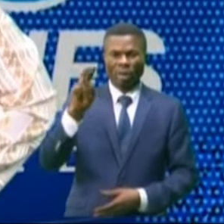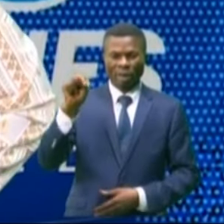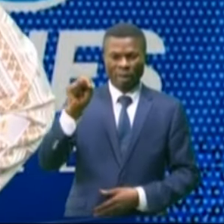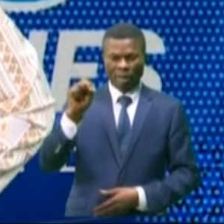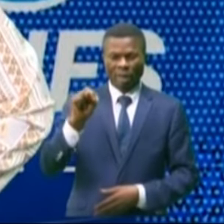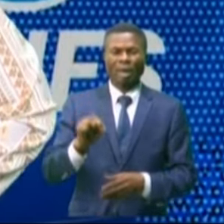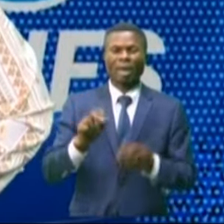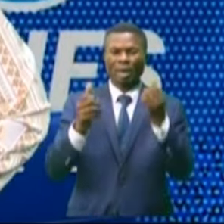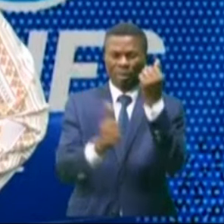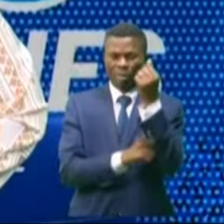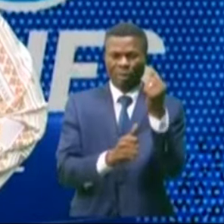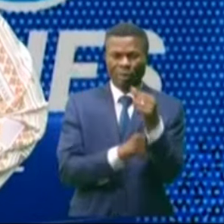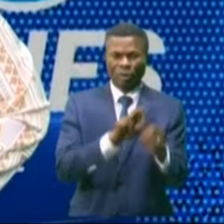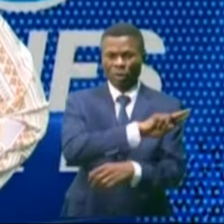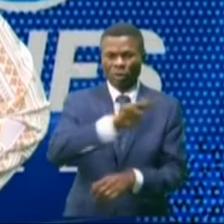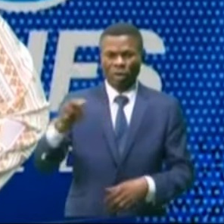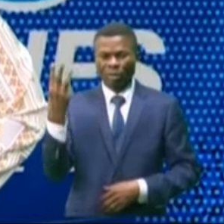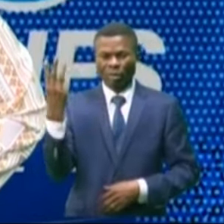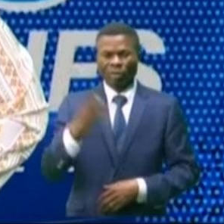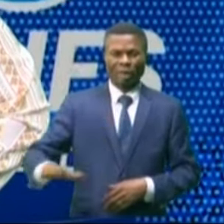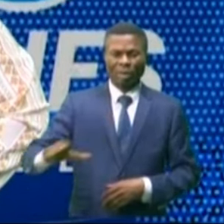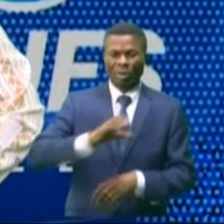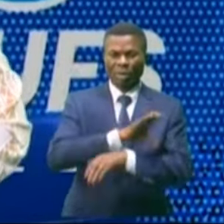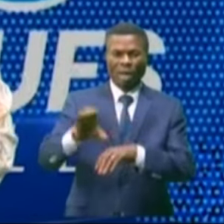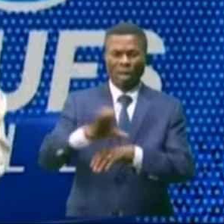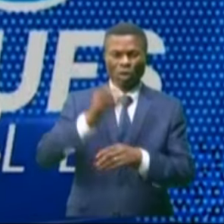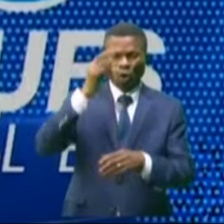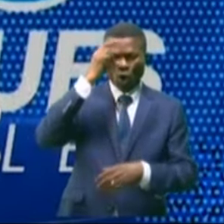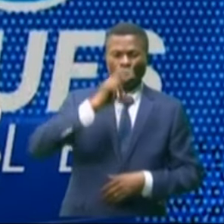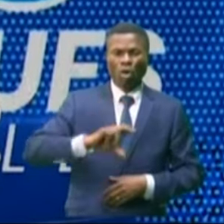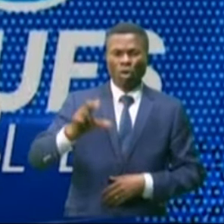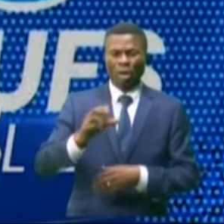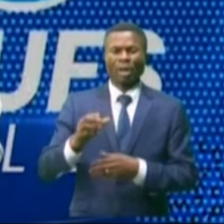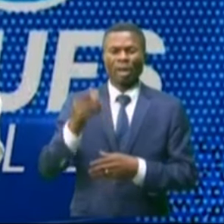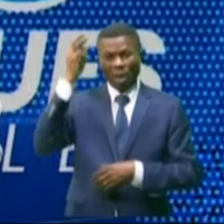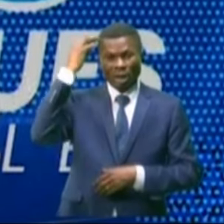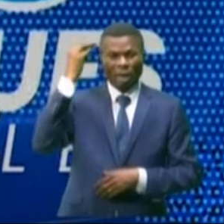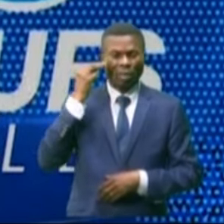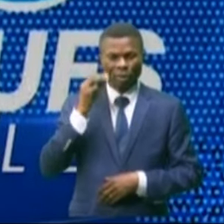l'hospitalité 2023 en Côte d'Ivoire ». Le porte-parole du gouvernement